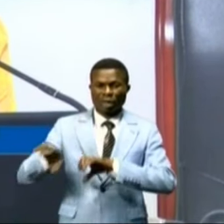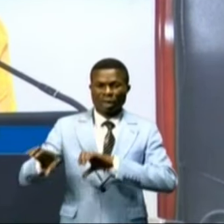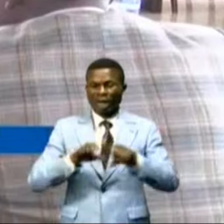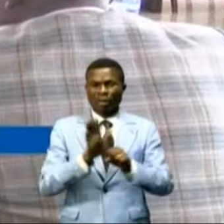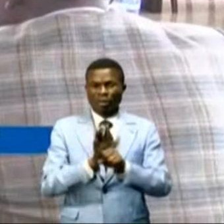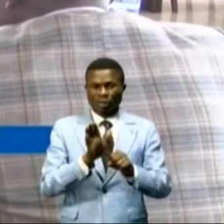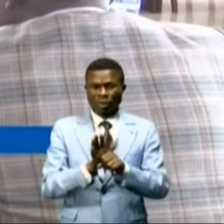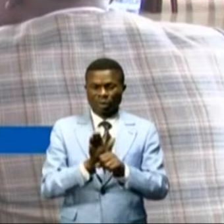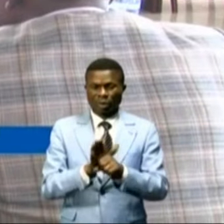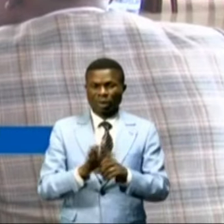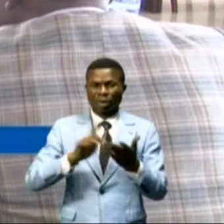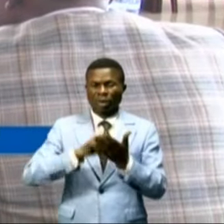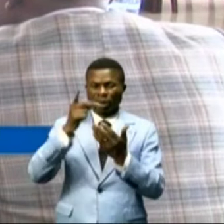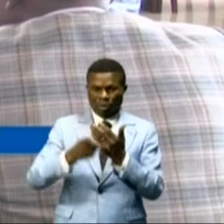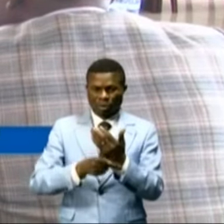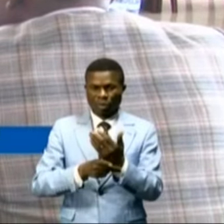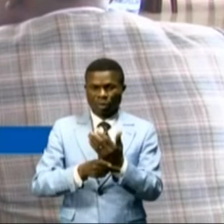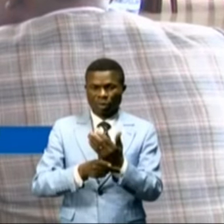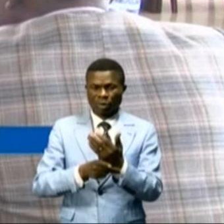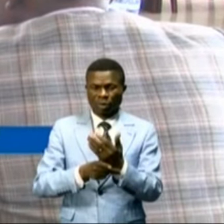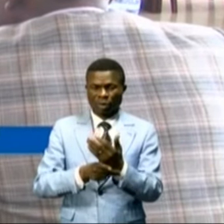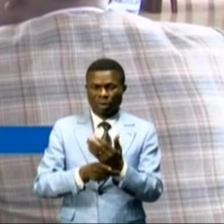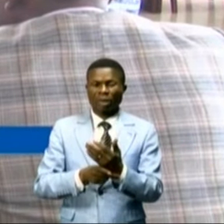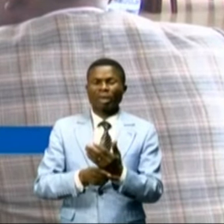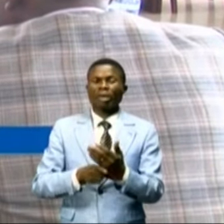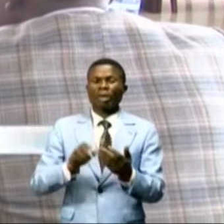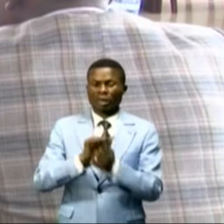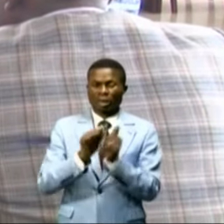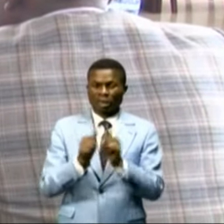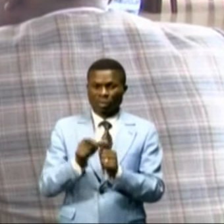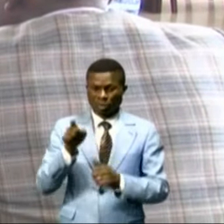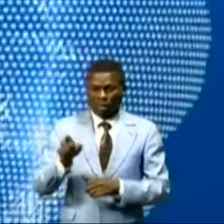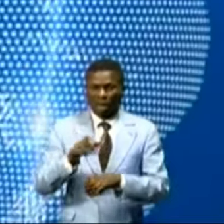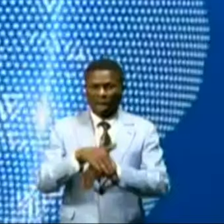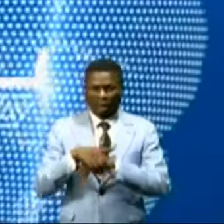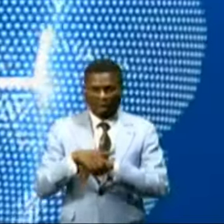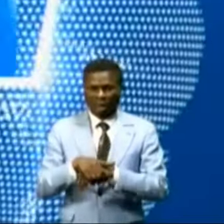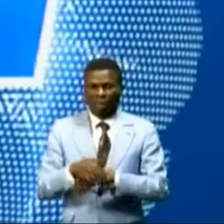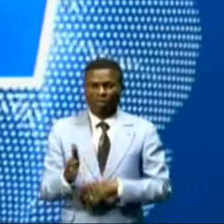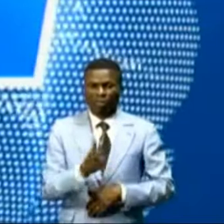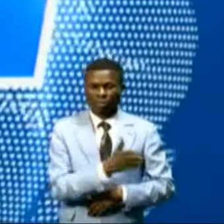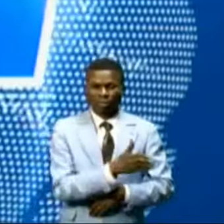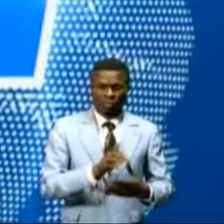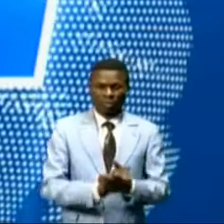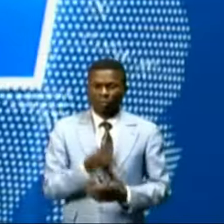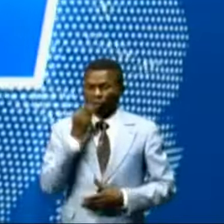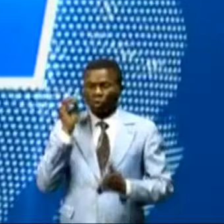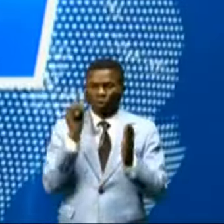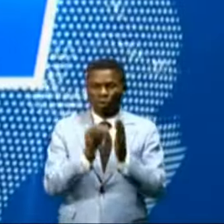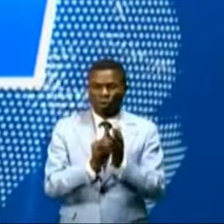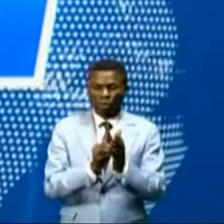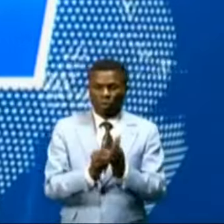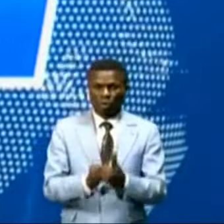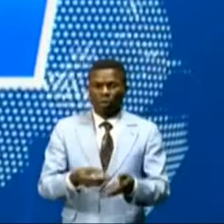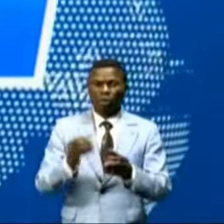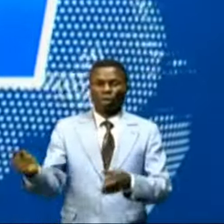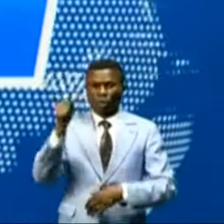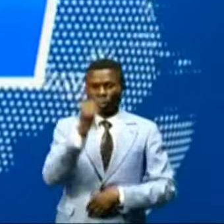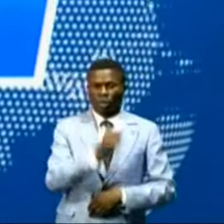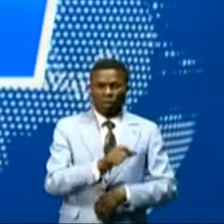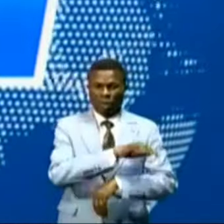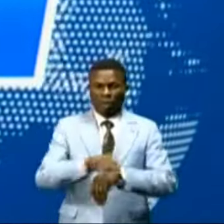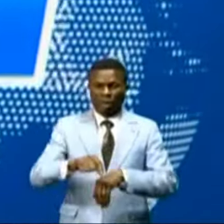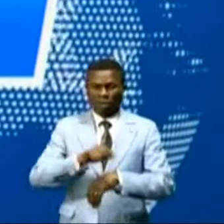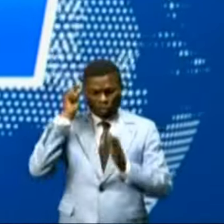multisectorielle, dans le cadre du programme Just Futures. Et l'ordonnance portant investiture du nouveau gouverneur